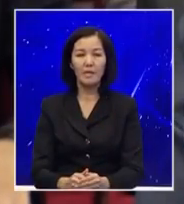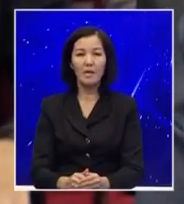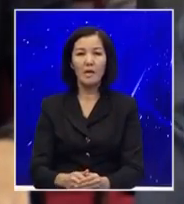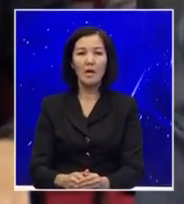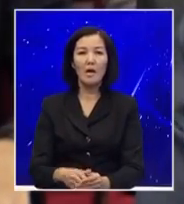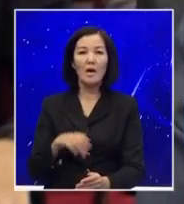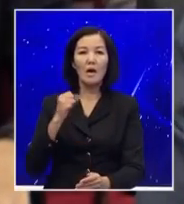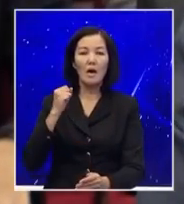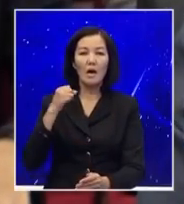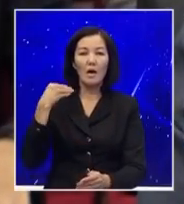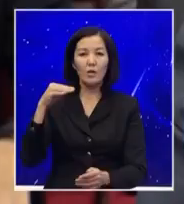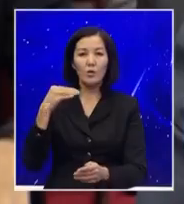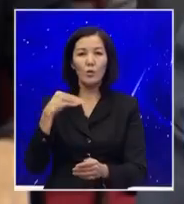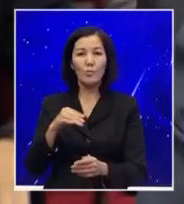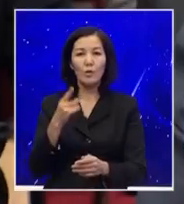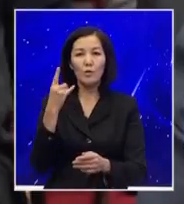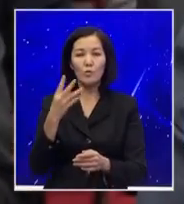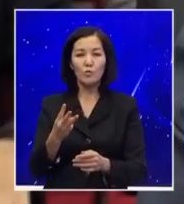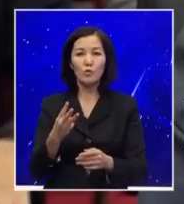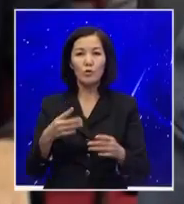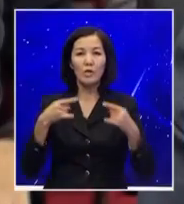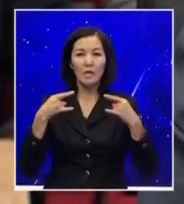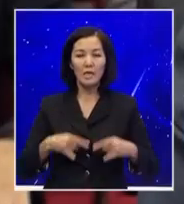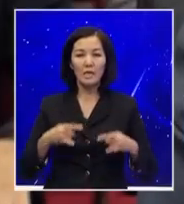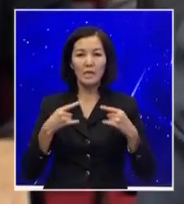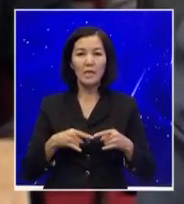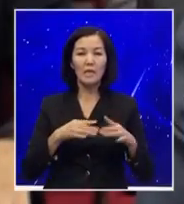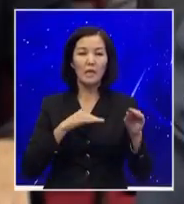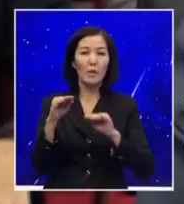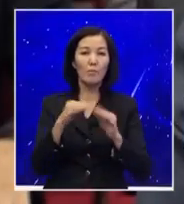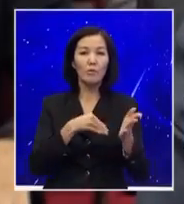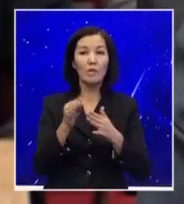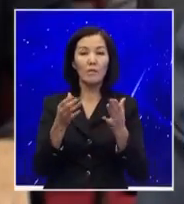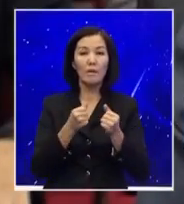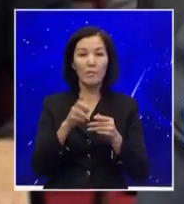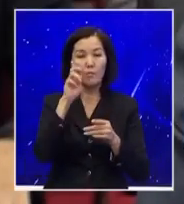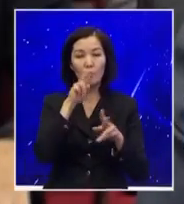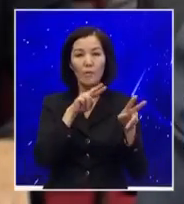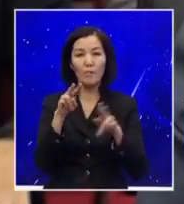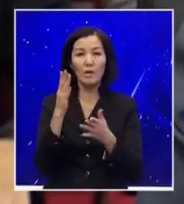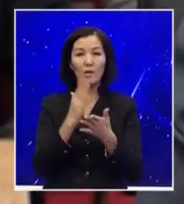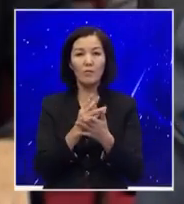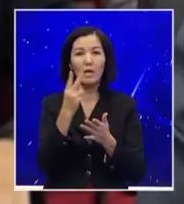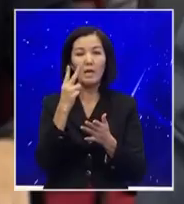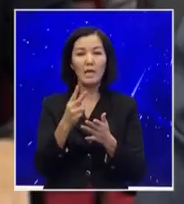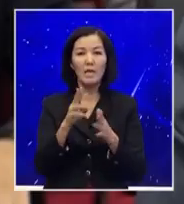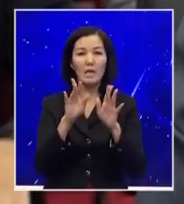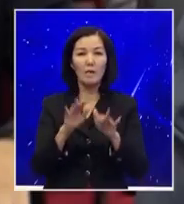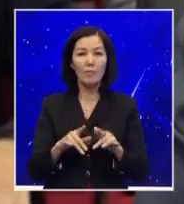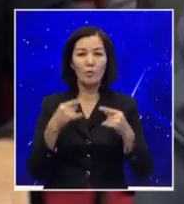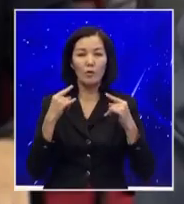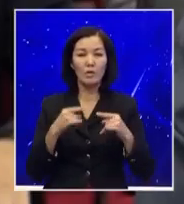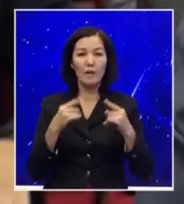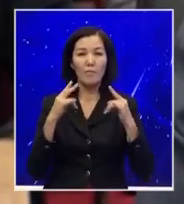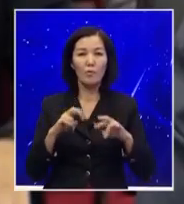Ақтөбе рентген кәсіпорнының 3 рентген аппаратын алу туралы келісім жасап қойдық. Бұл үкімет бақылауында тұр. 2 компьютерлік томограф аламыз. Конкурс